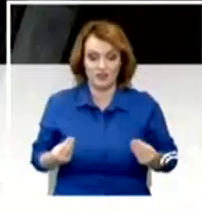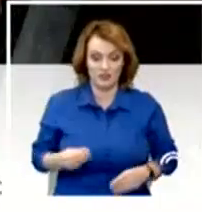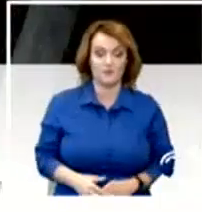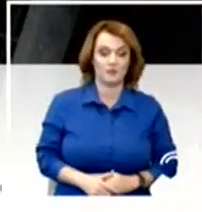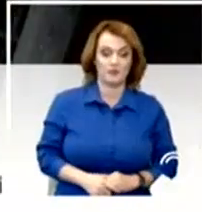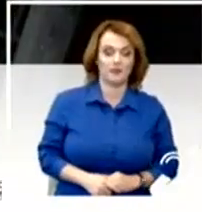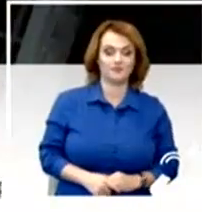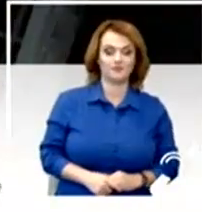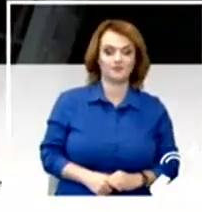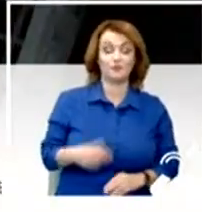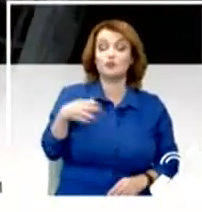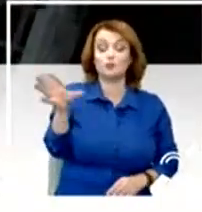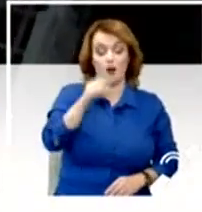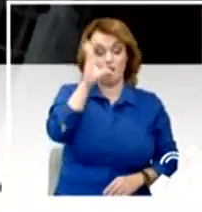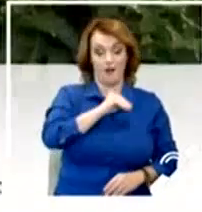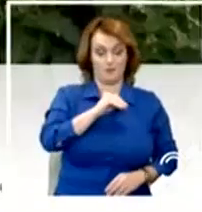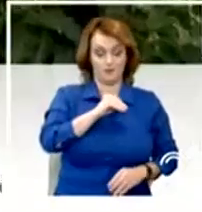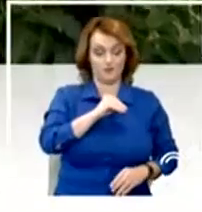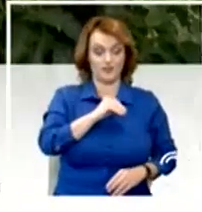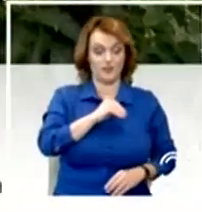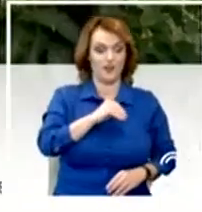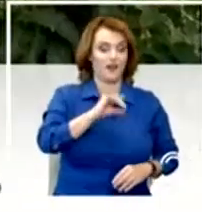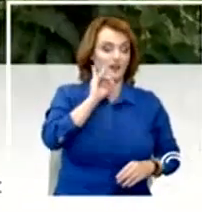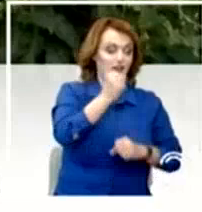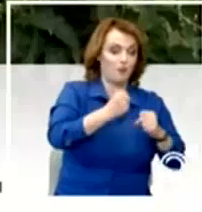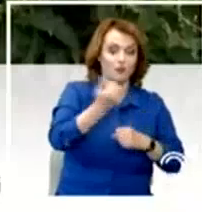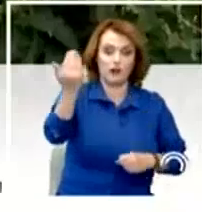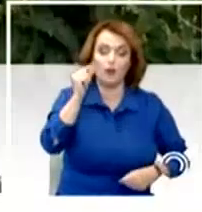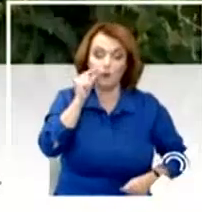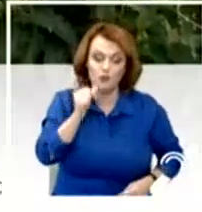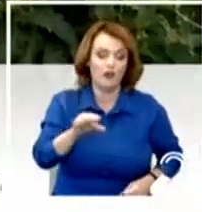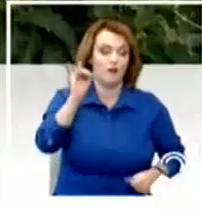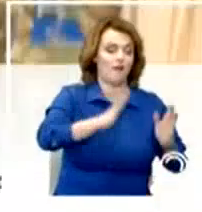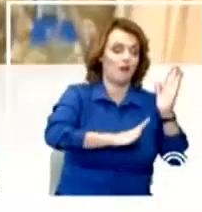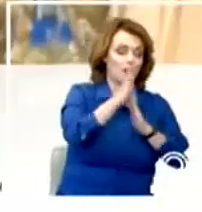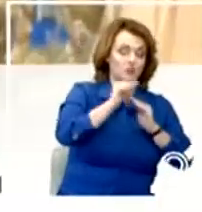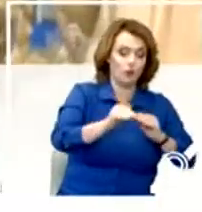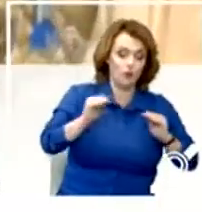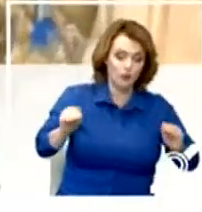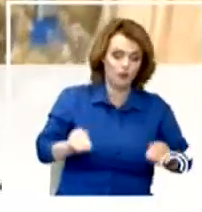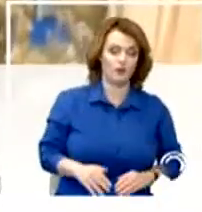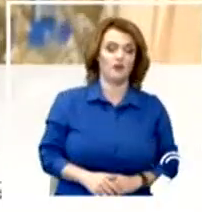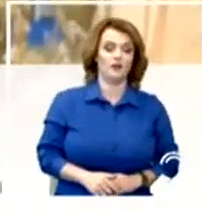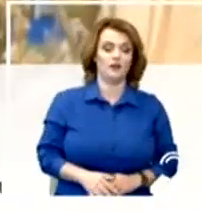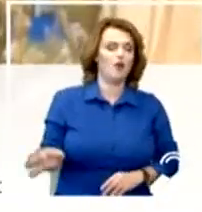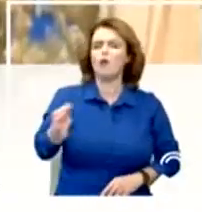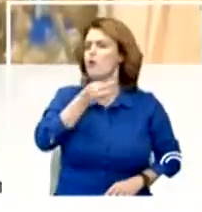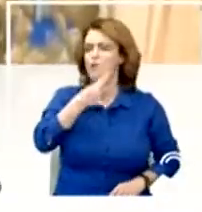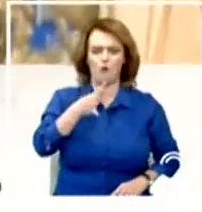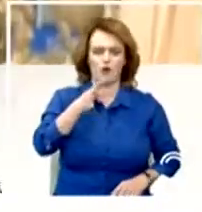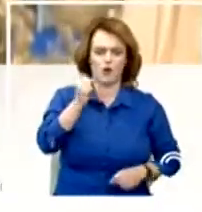ne înconjoară, tot dovedesc să facă. Și lucru bărbatului, și a crește copiii, și a orice